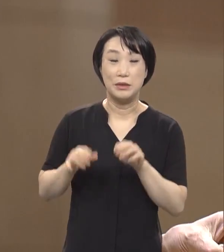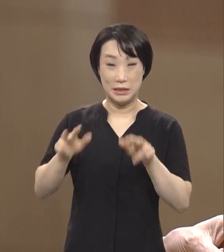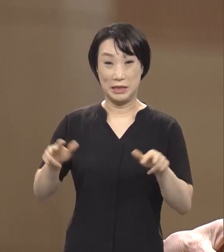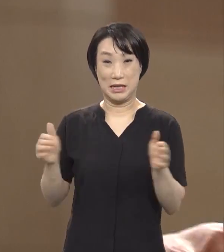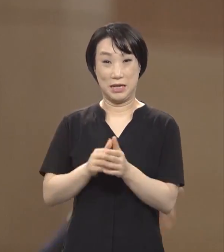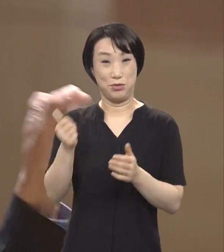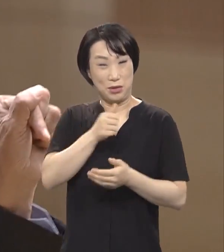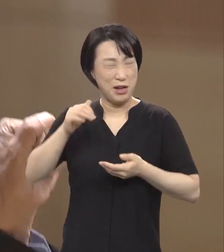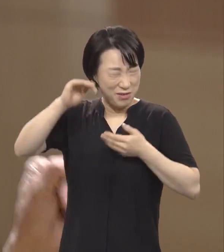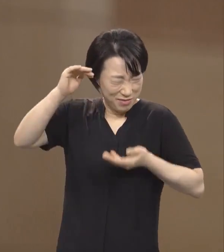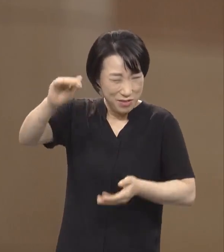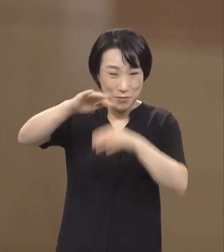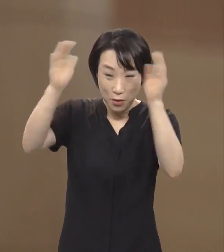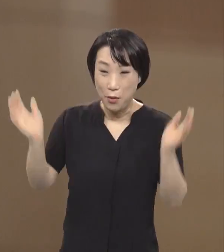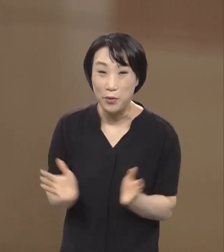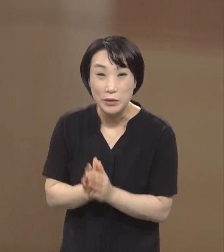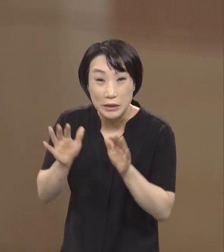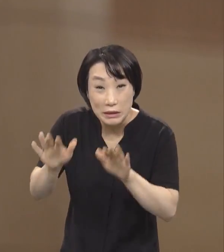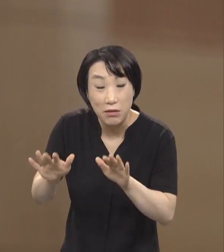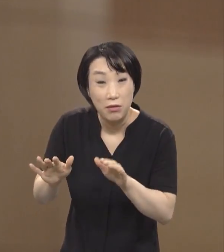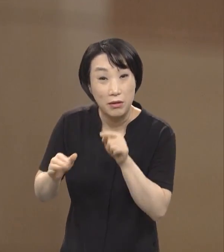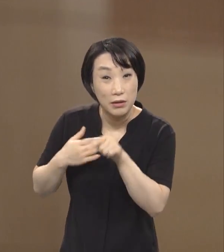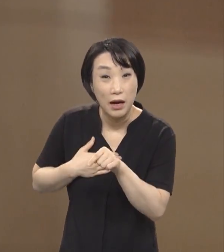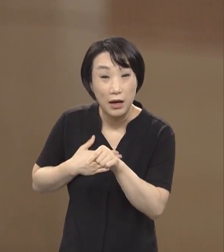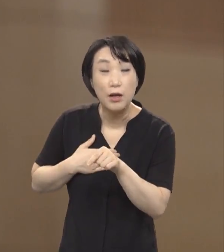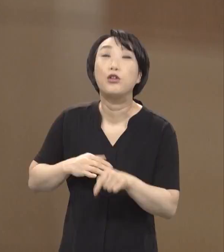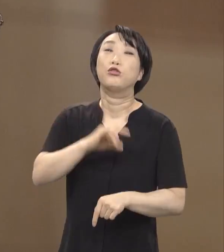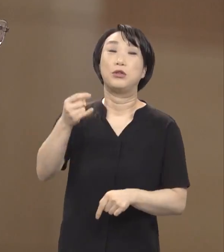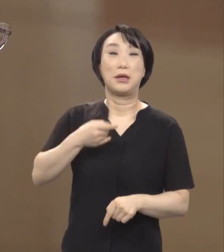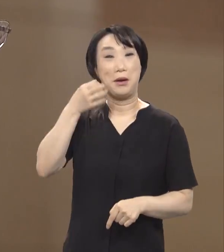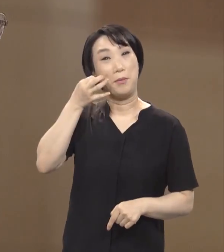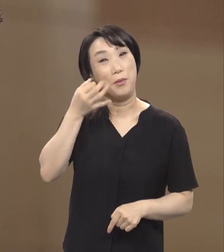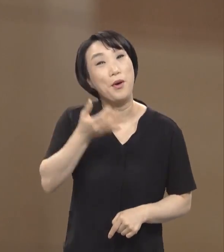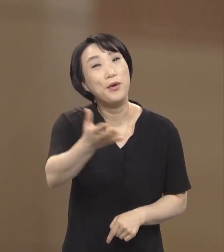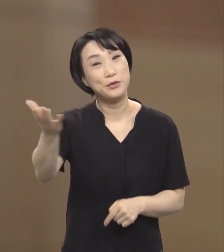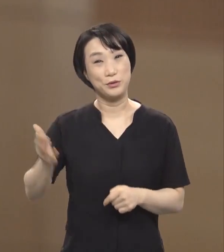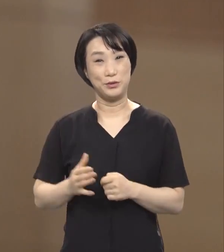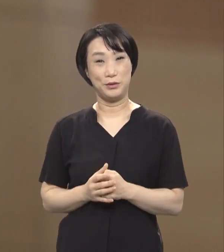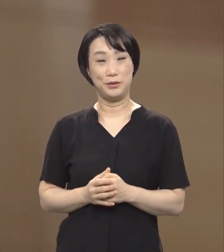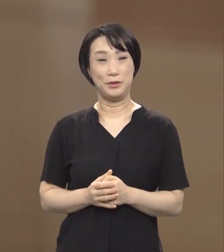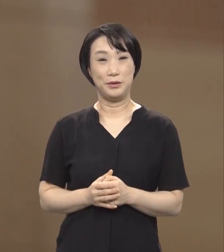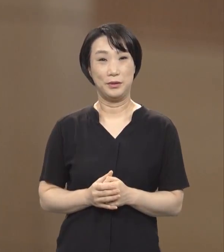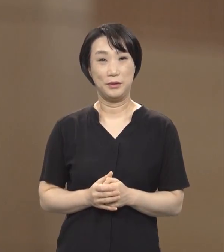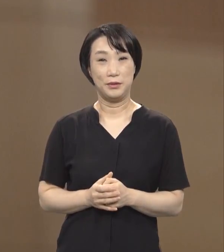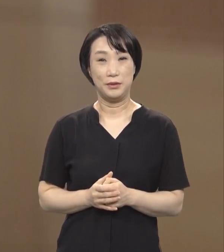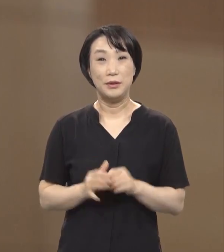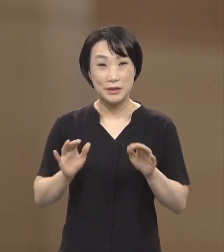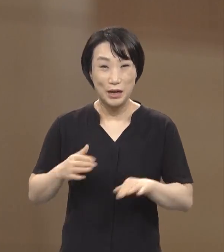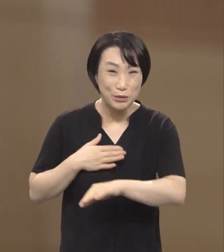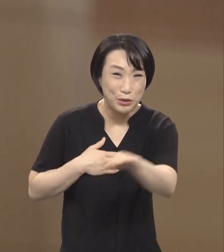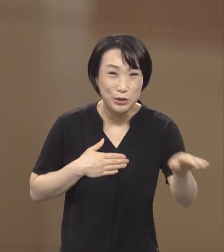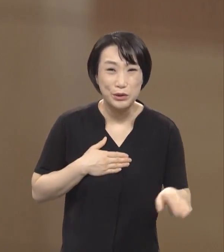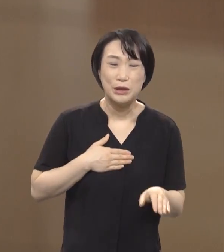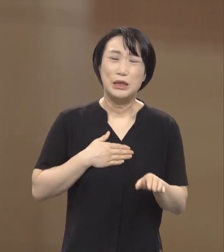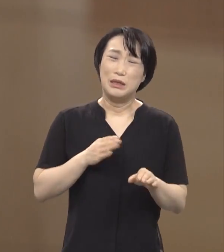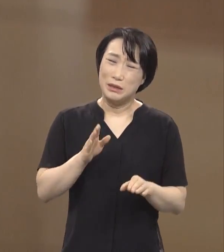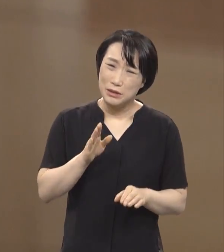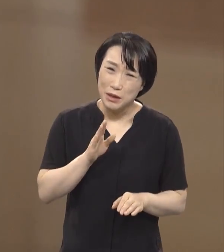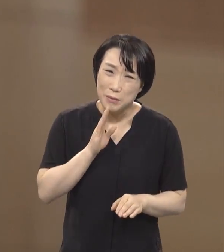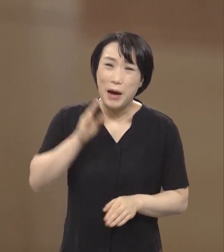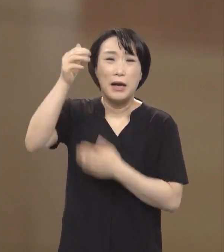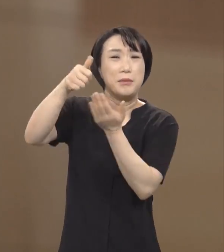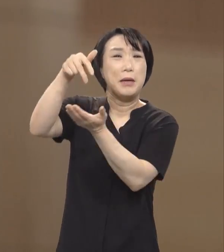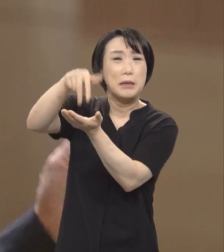지금까지 말한 게 이거요. 이것을 우리에게 보이셨으니 우리는 정말로